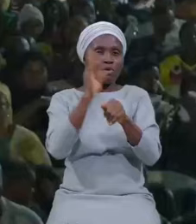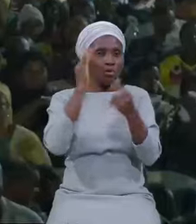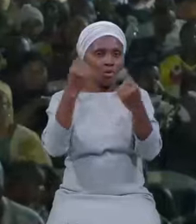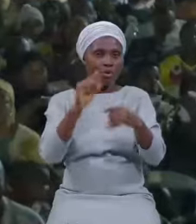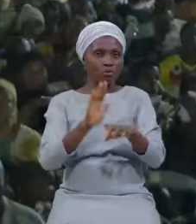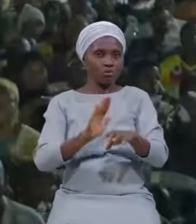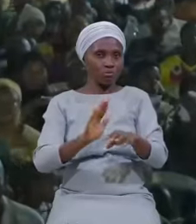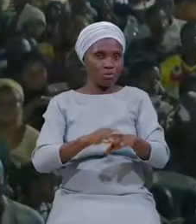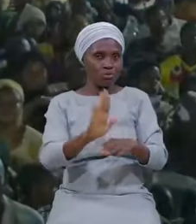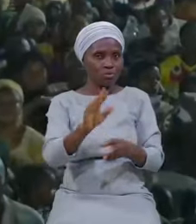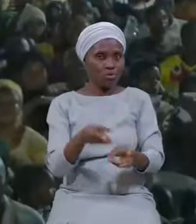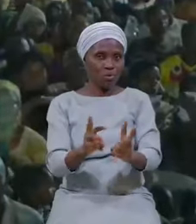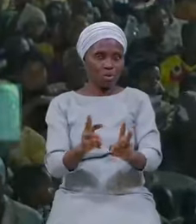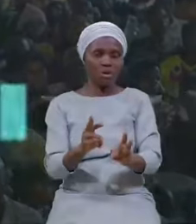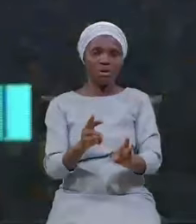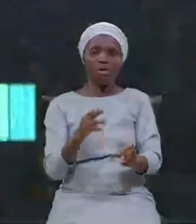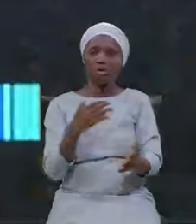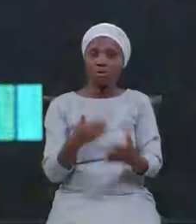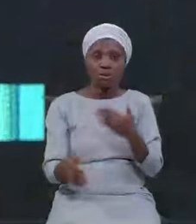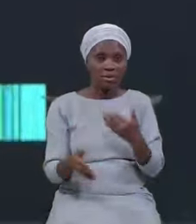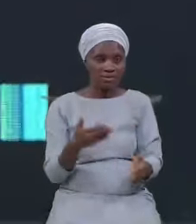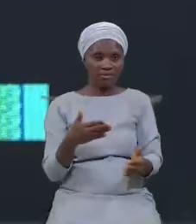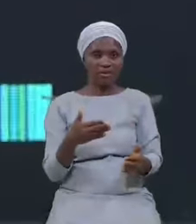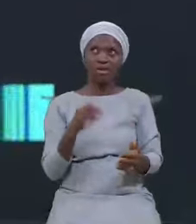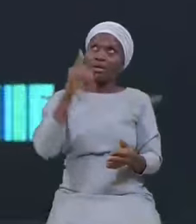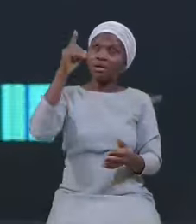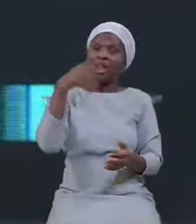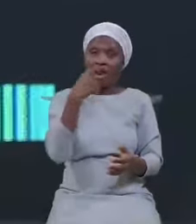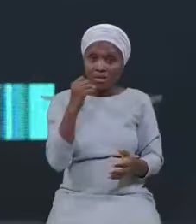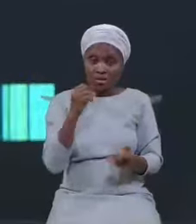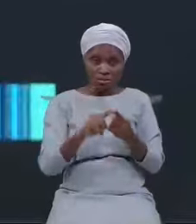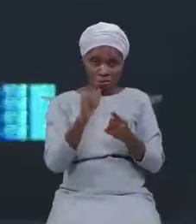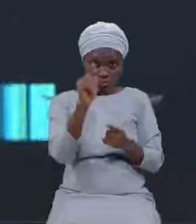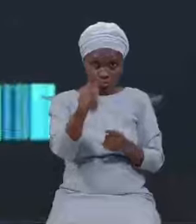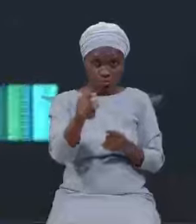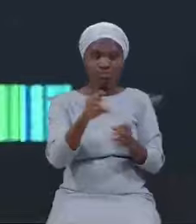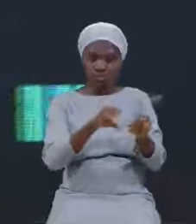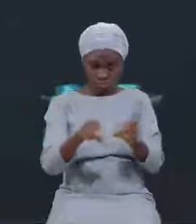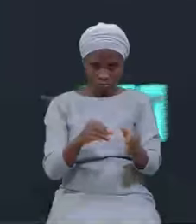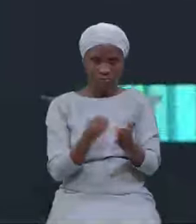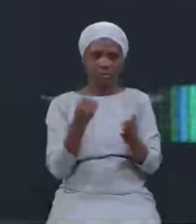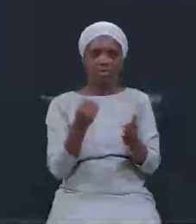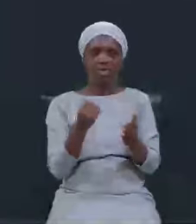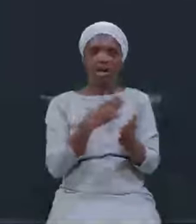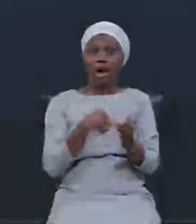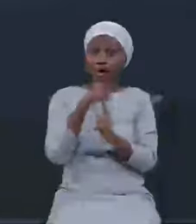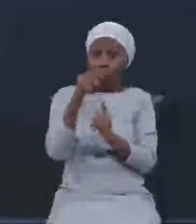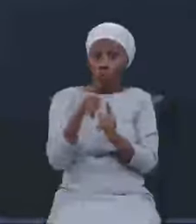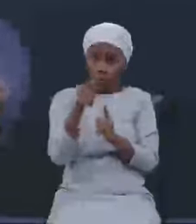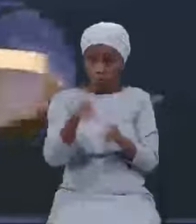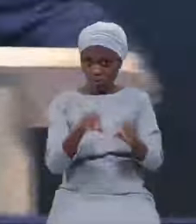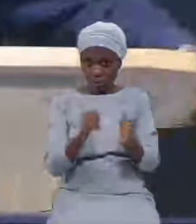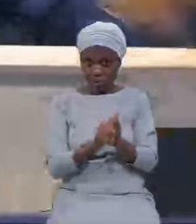Et donc tout ce qu'il te dira, fais-le. Et si tu le fais, quel que